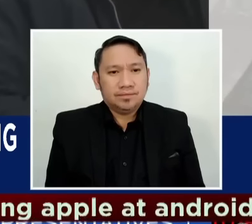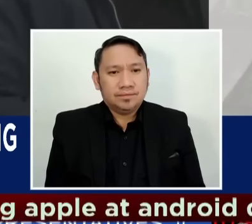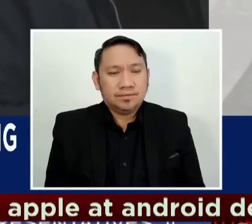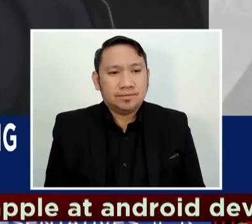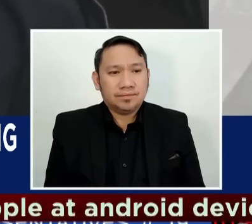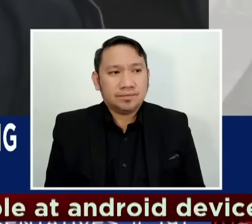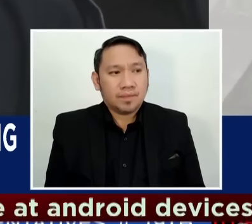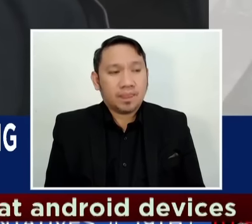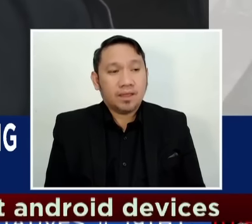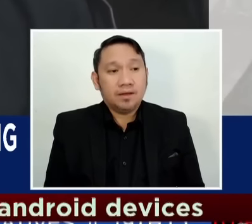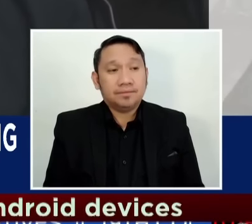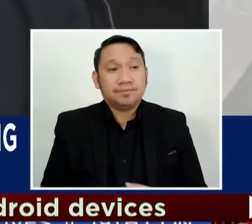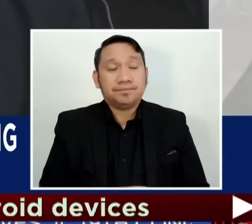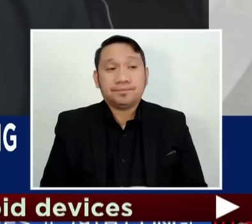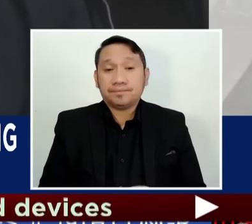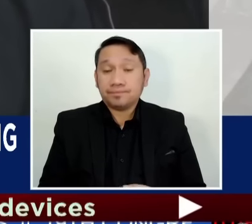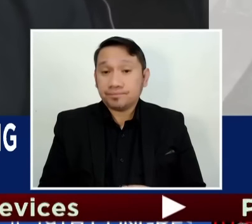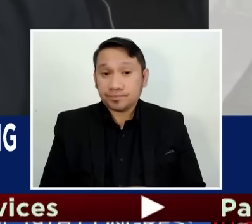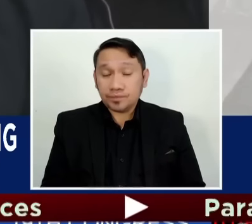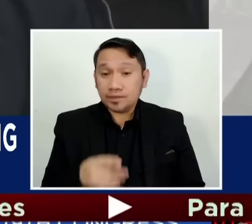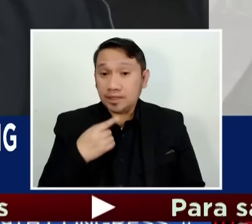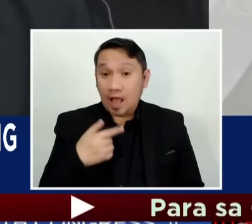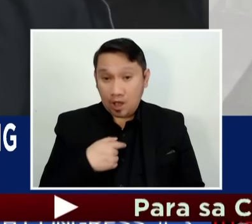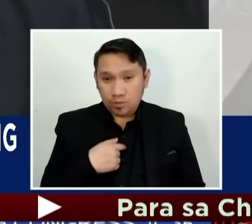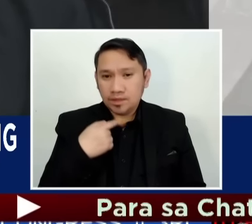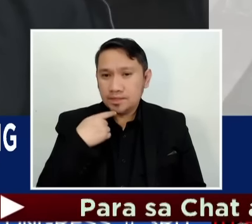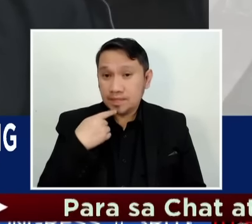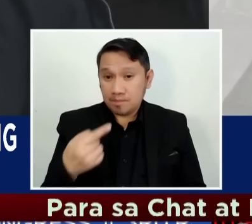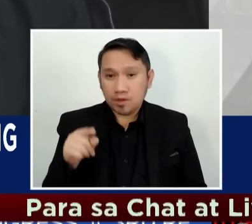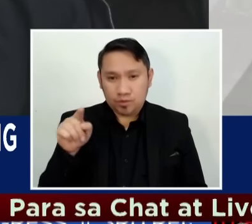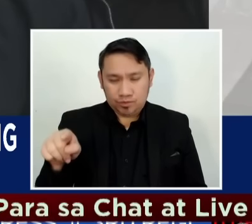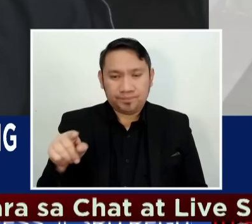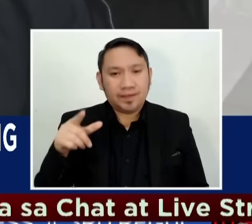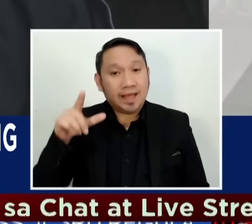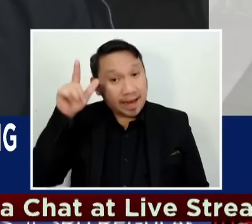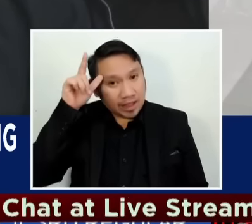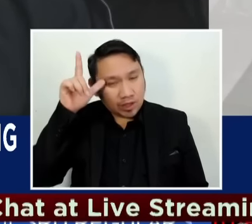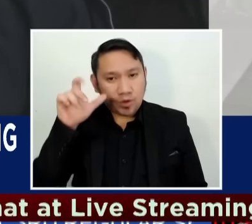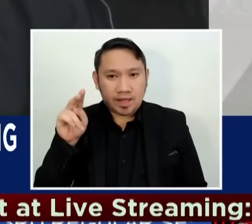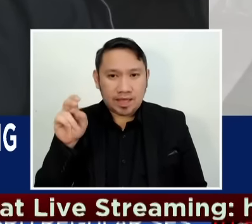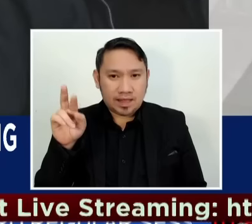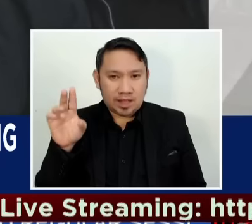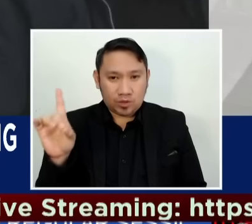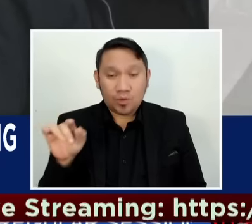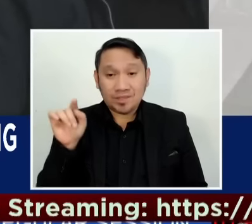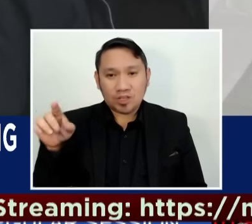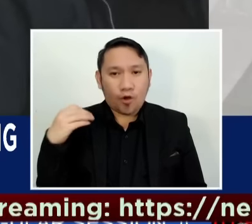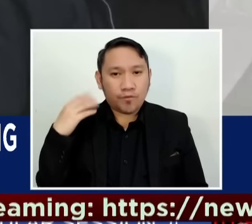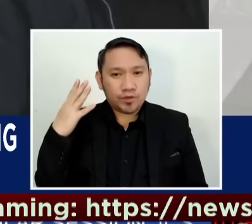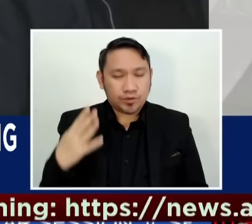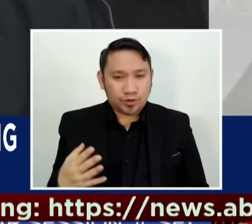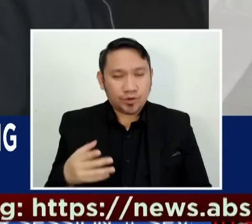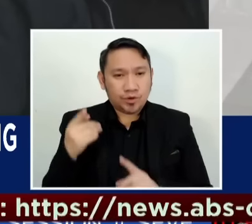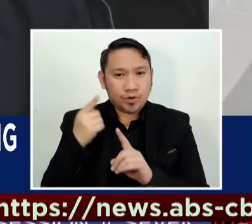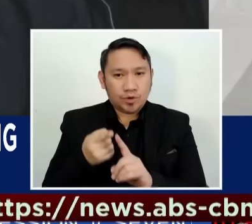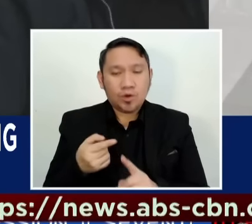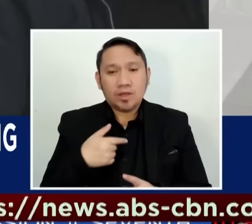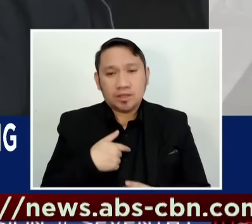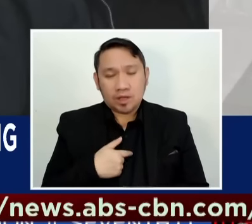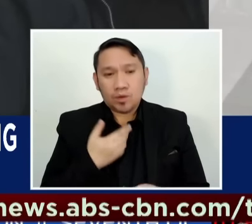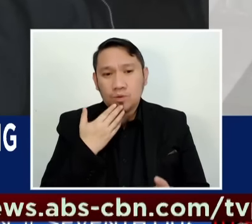Sinabi ko kay Sir Leonardo na dahil isang opisyal ng gobyerno ang target, mahalaga na magsagawa ako